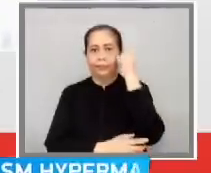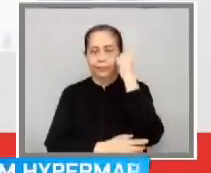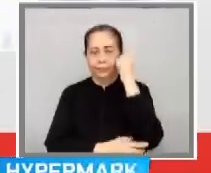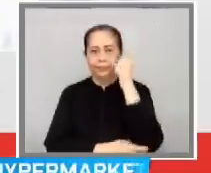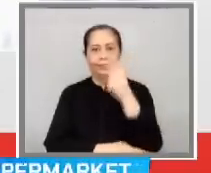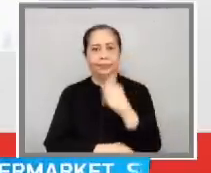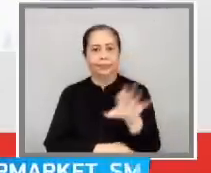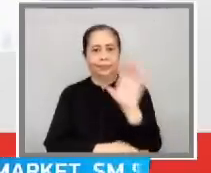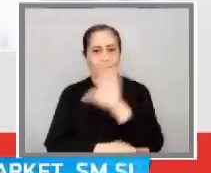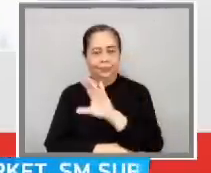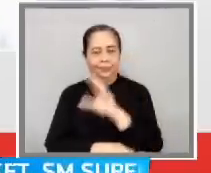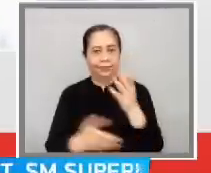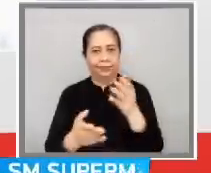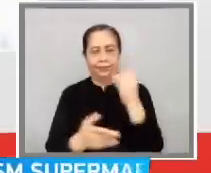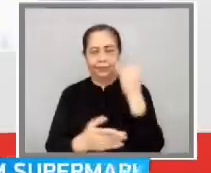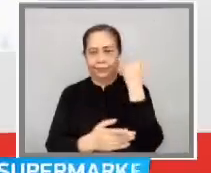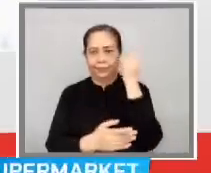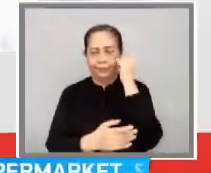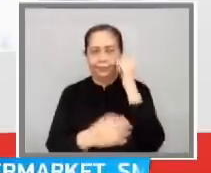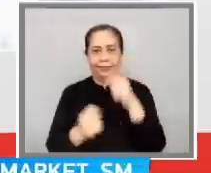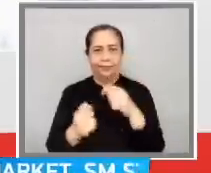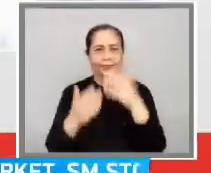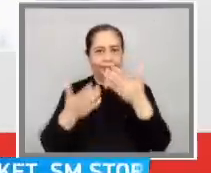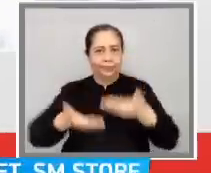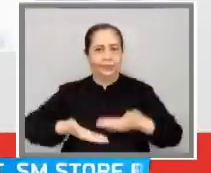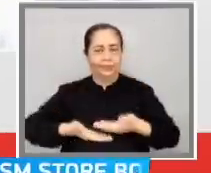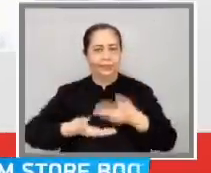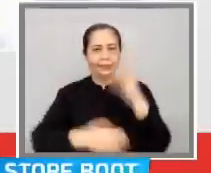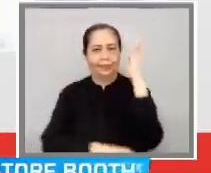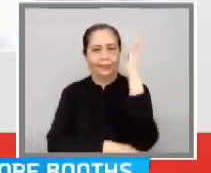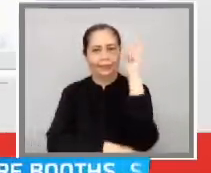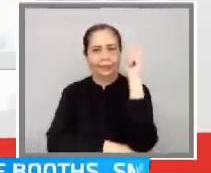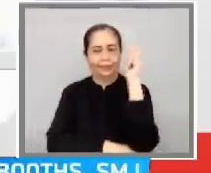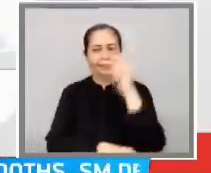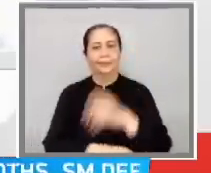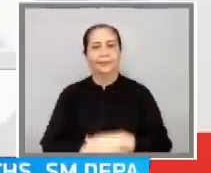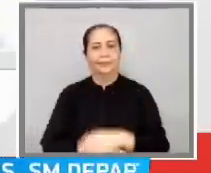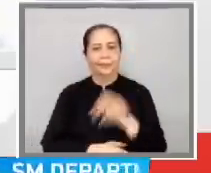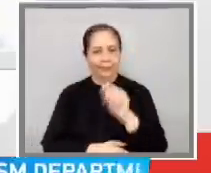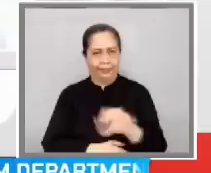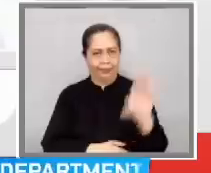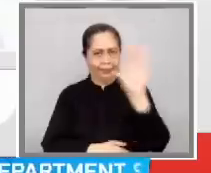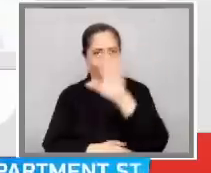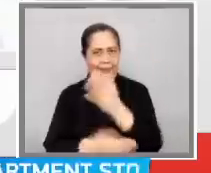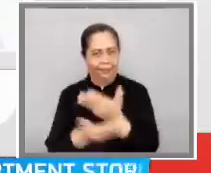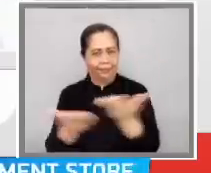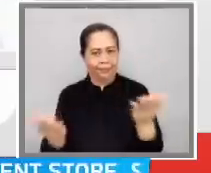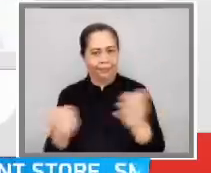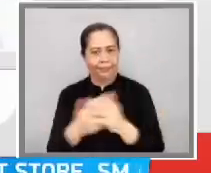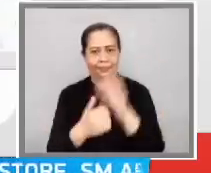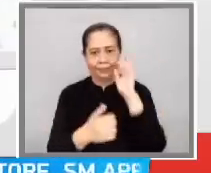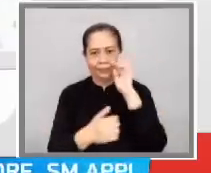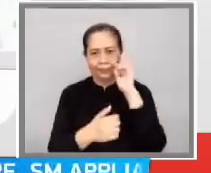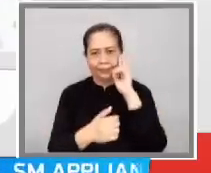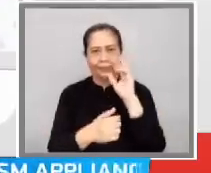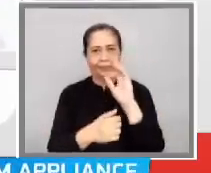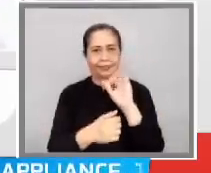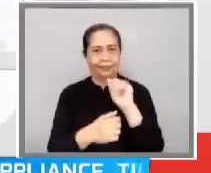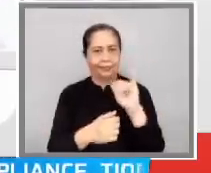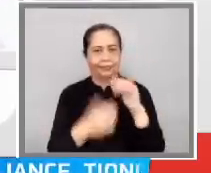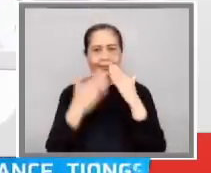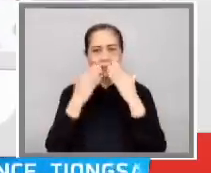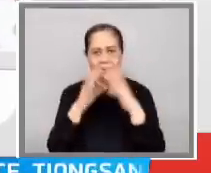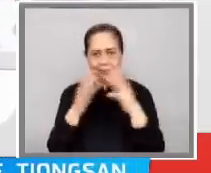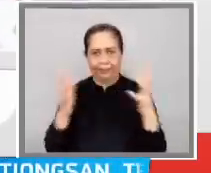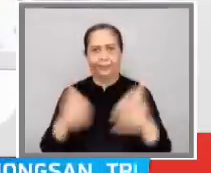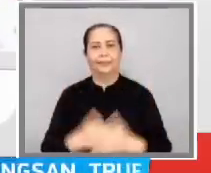Deputy Commissioner Salvahan. Welcome po sa Balitang Hali. Magandang umaga po sa inyo, Sir Rafi. Opo. Maraming salamat po.